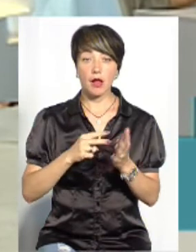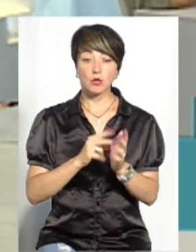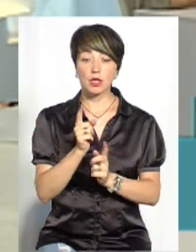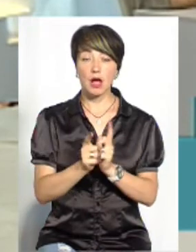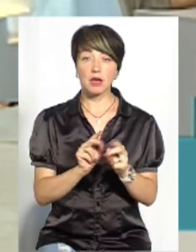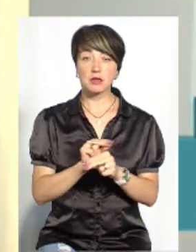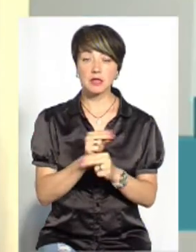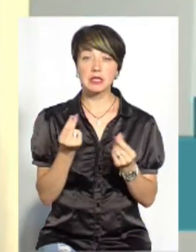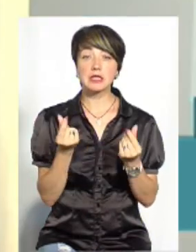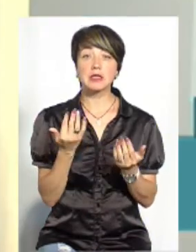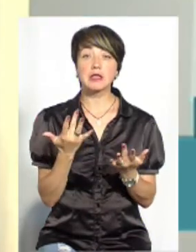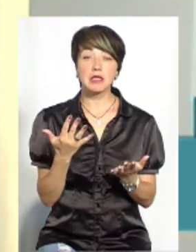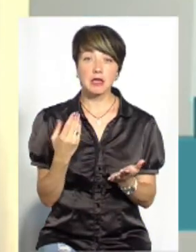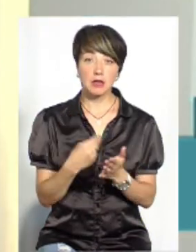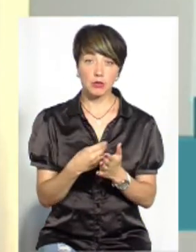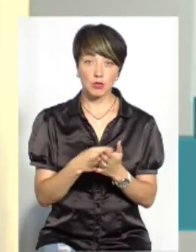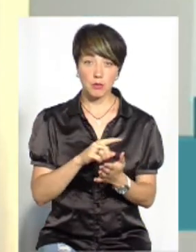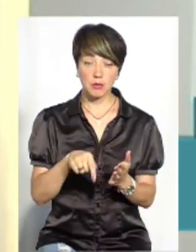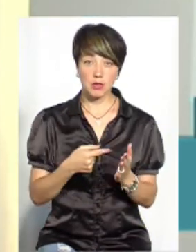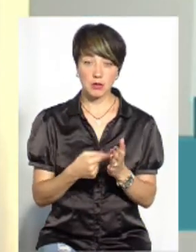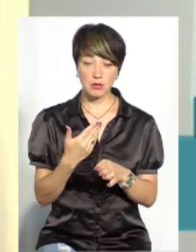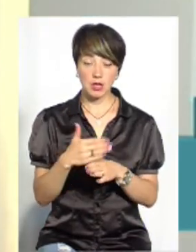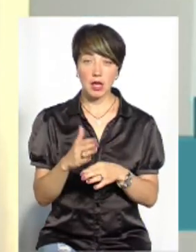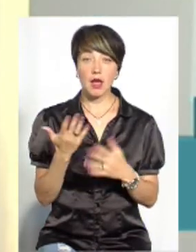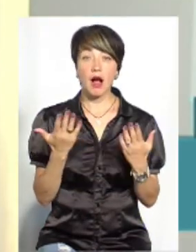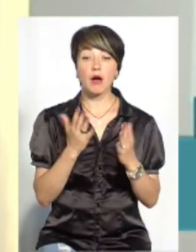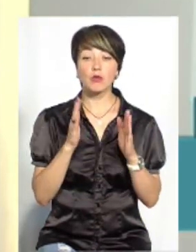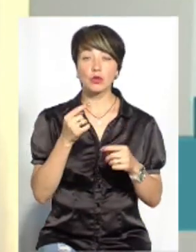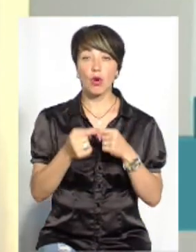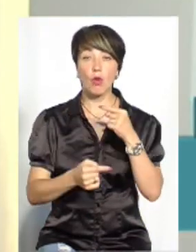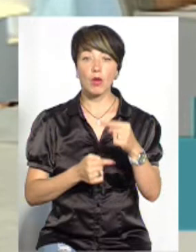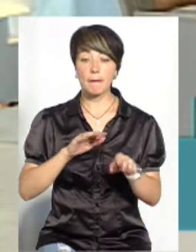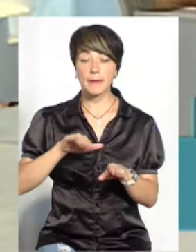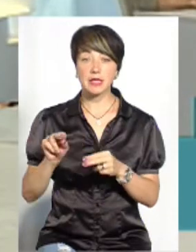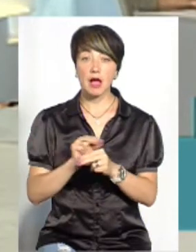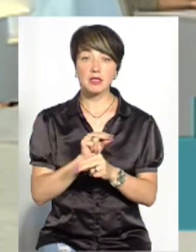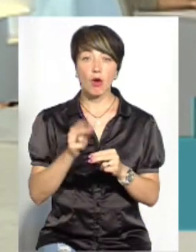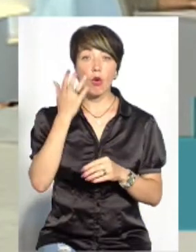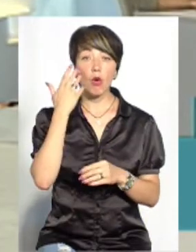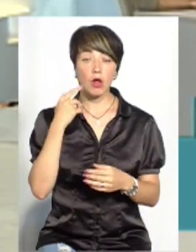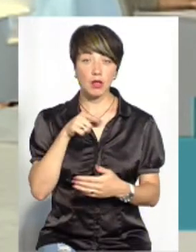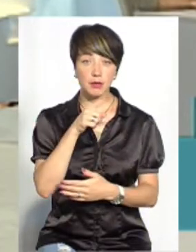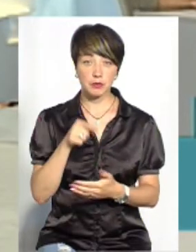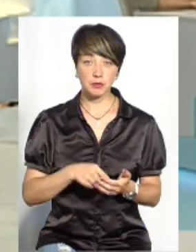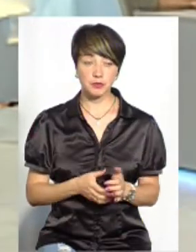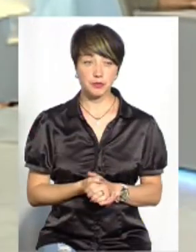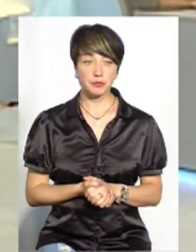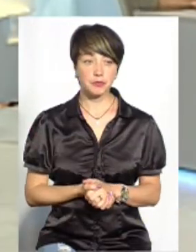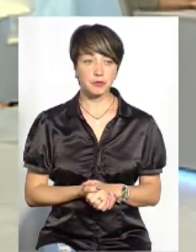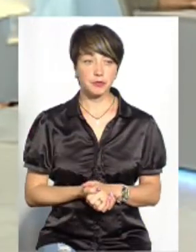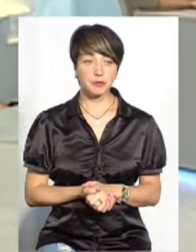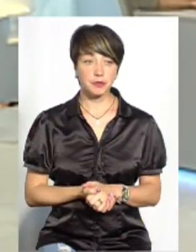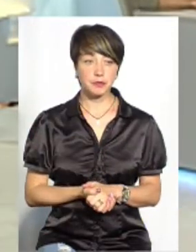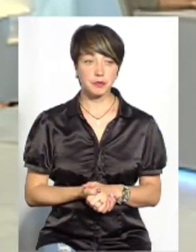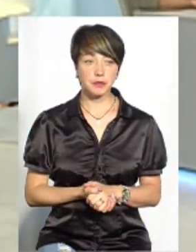ця буде реставрація коштувати місту і яке ми побачимо це колесо після реставрації і коли? Минулого року